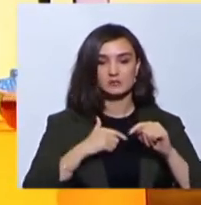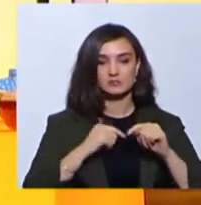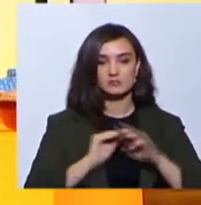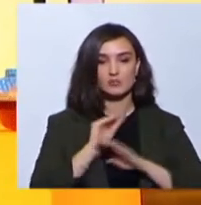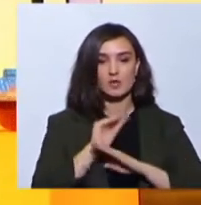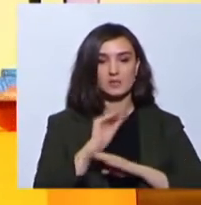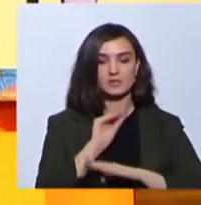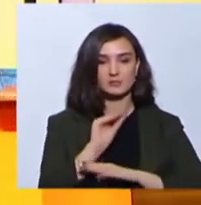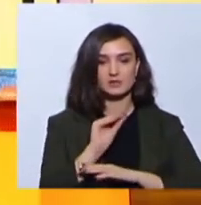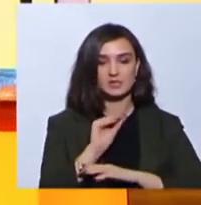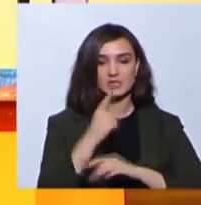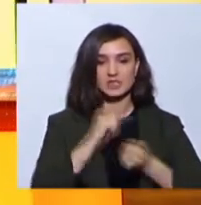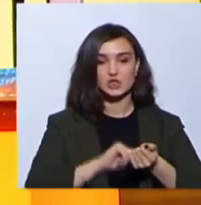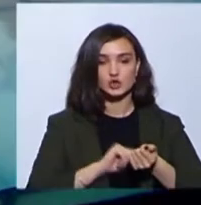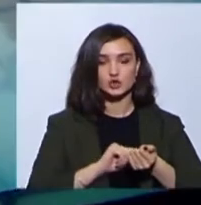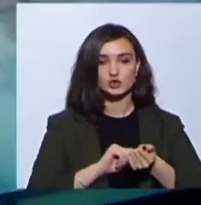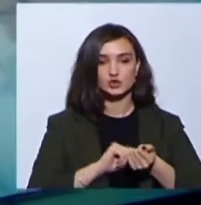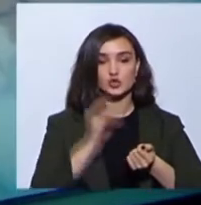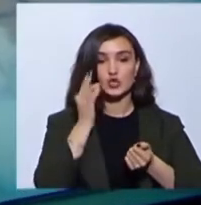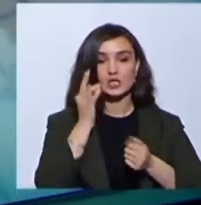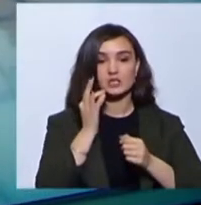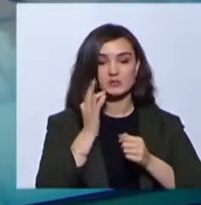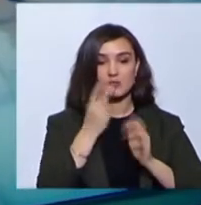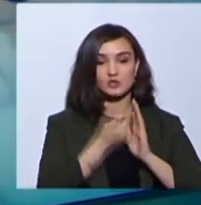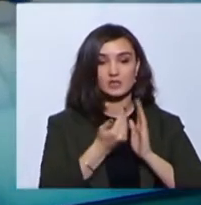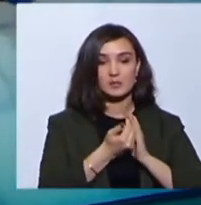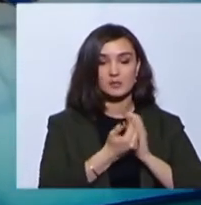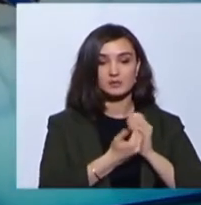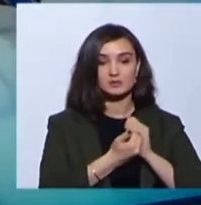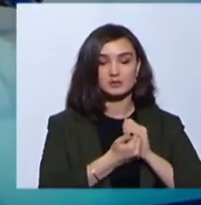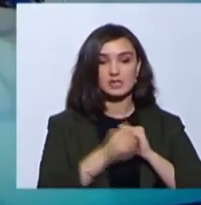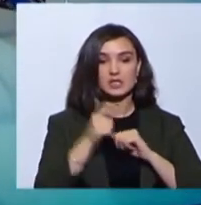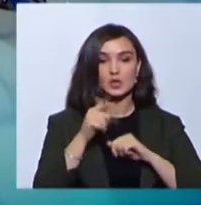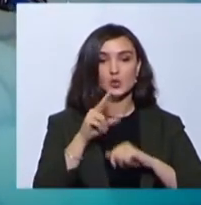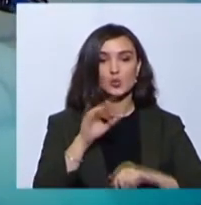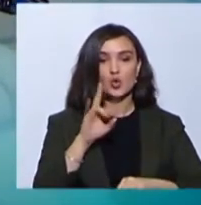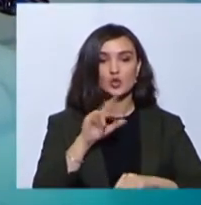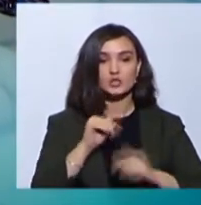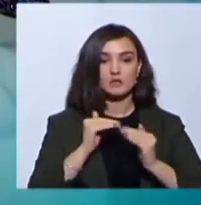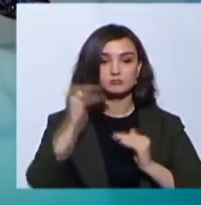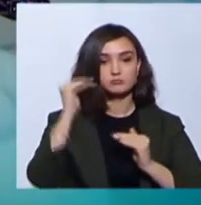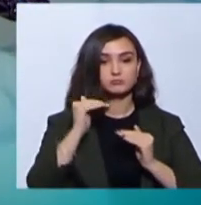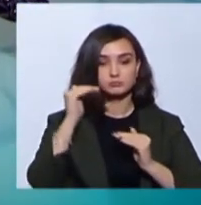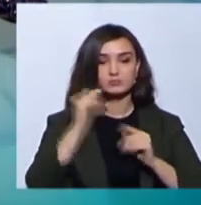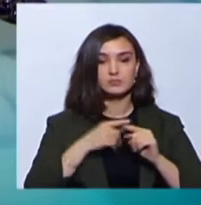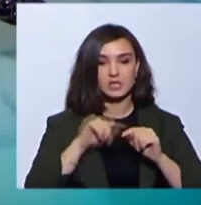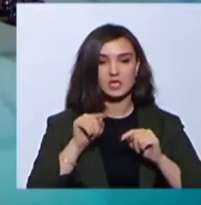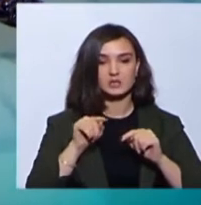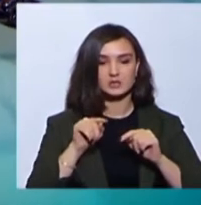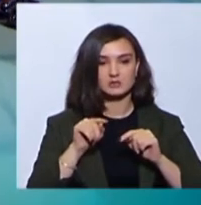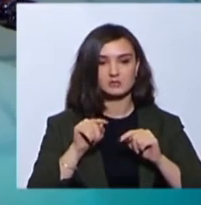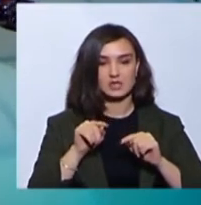რამდენად გაზრდიდა სისხლში შაქრის მაჩვენებელს, ანუ გლიკემიის დონეს, გლუკოზის მაჩვენებელს. აი ეს